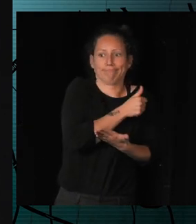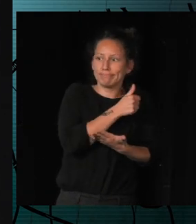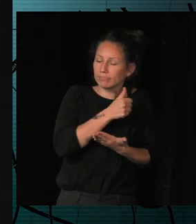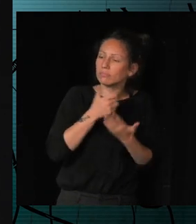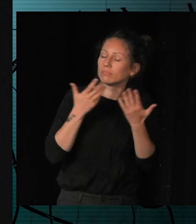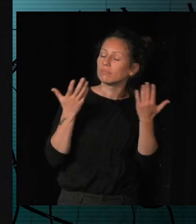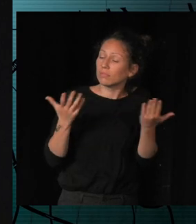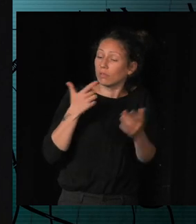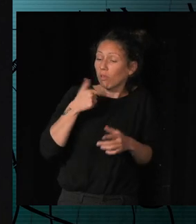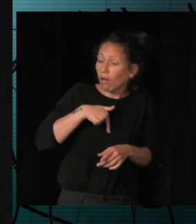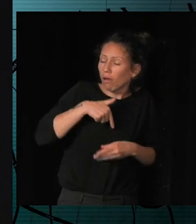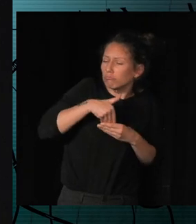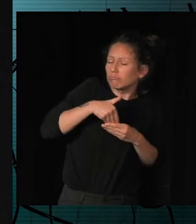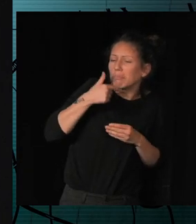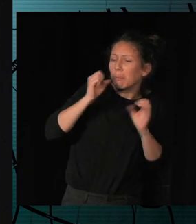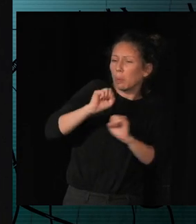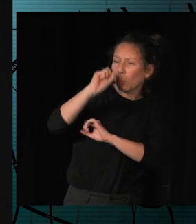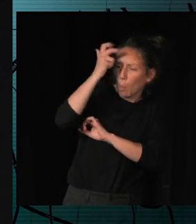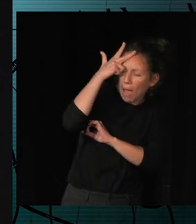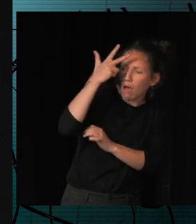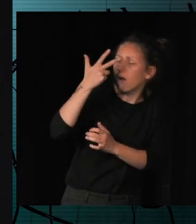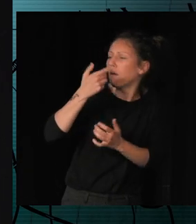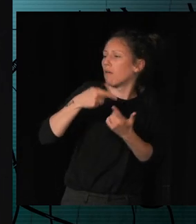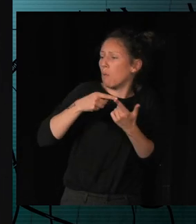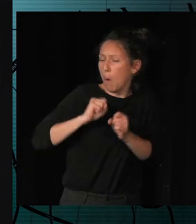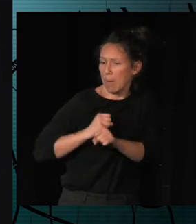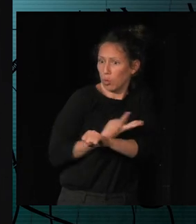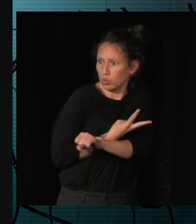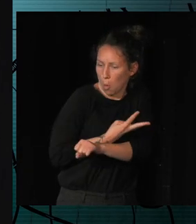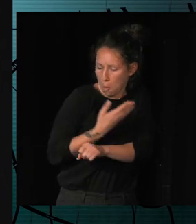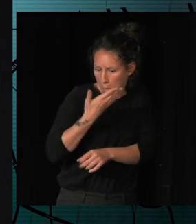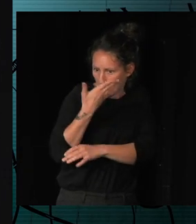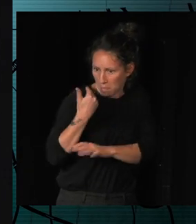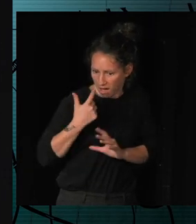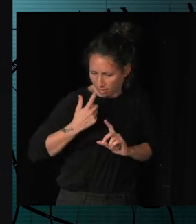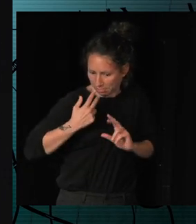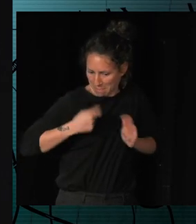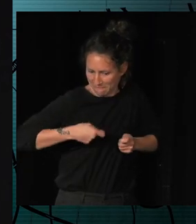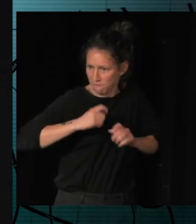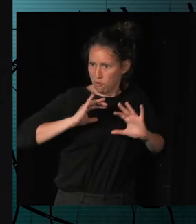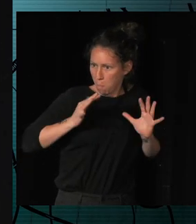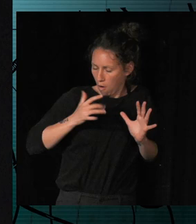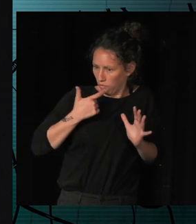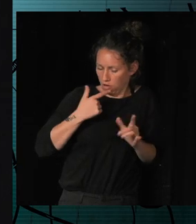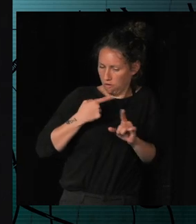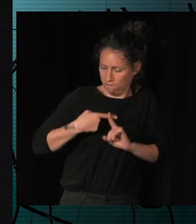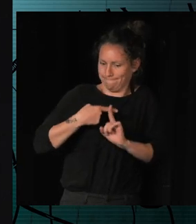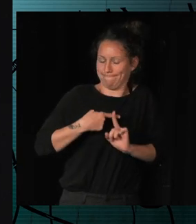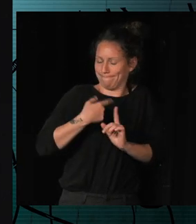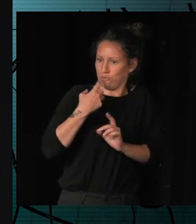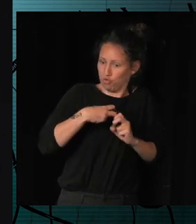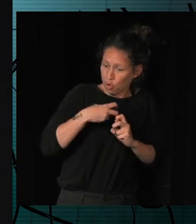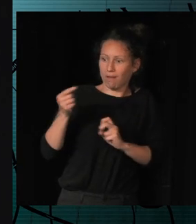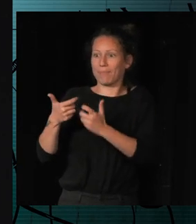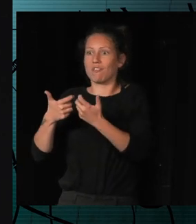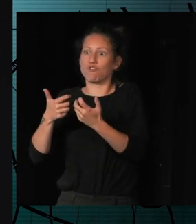qui ça peut être des traumas ça peut être des des émotions qu'on Arve pas nommé ou ce genre de chose à 200 % le jeu vidéo permet